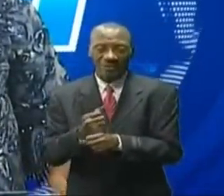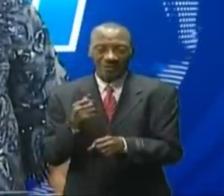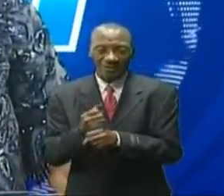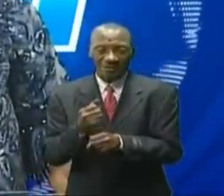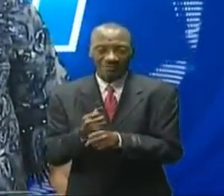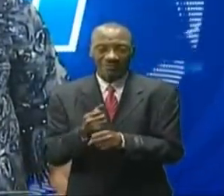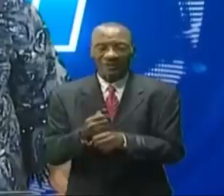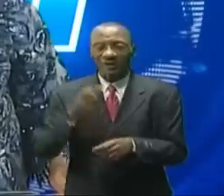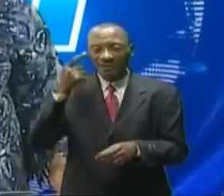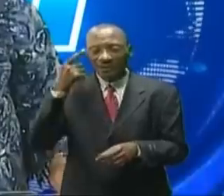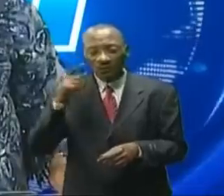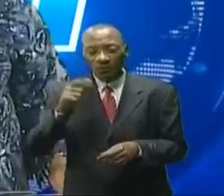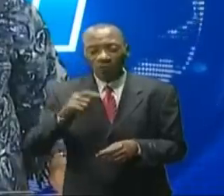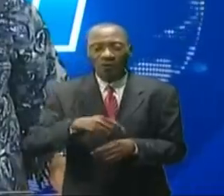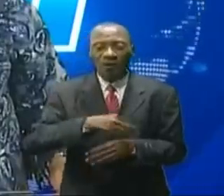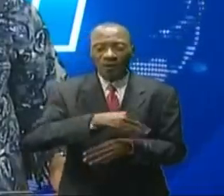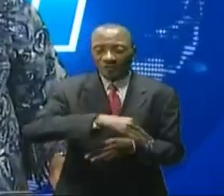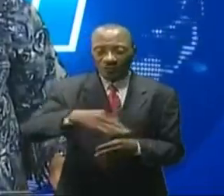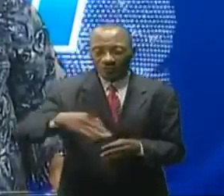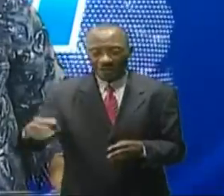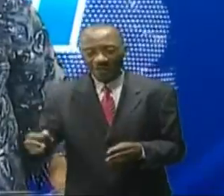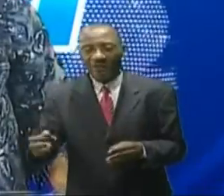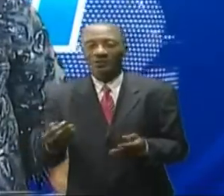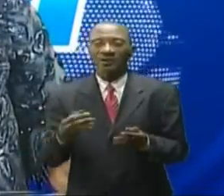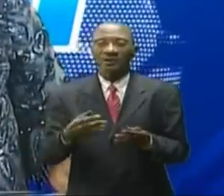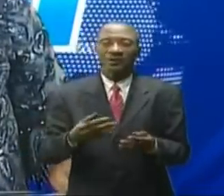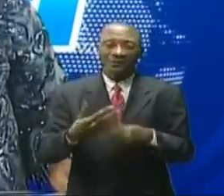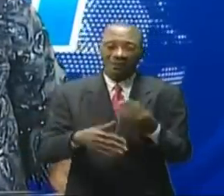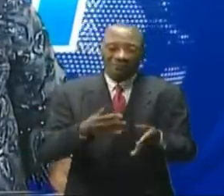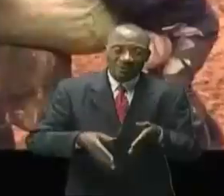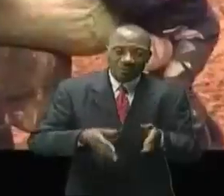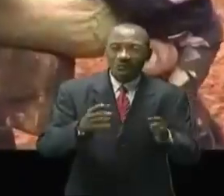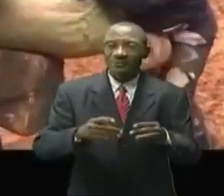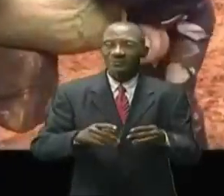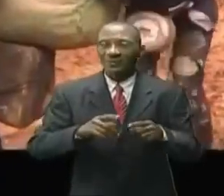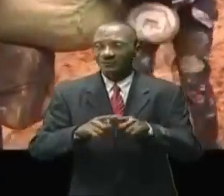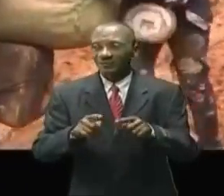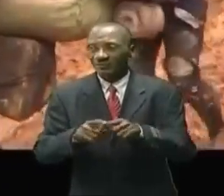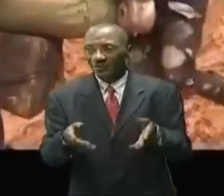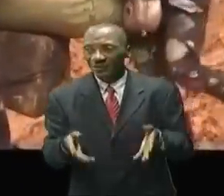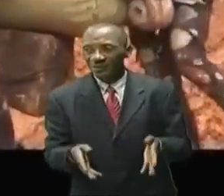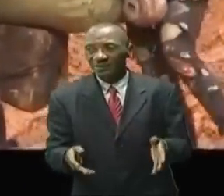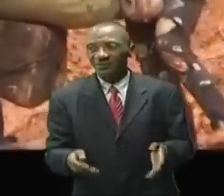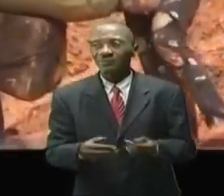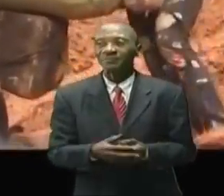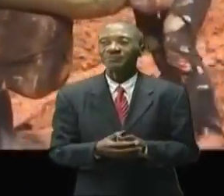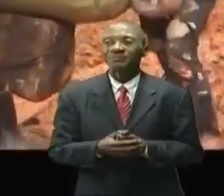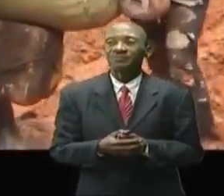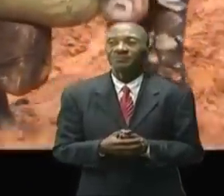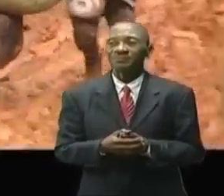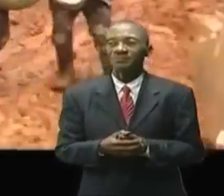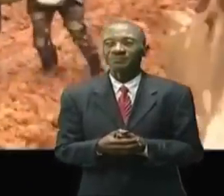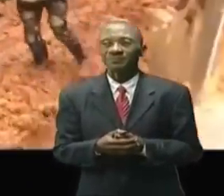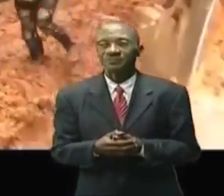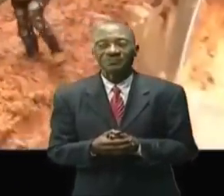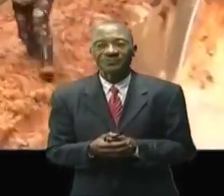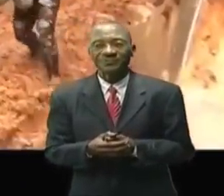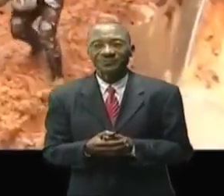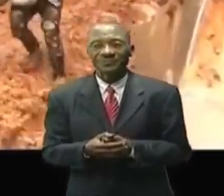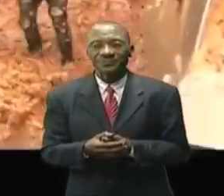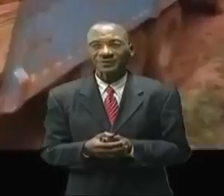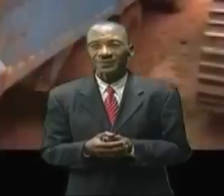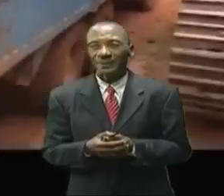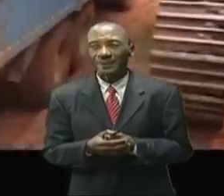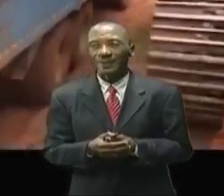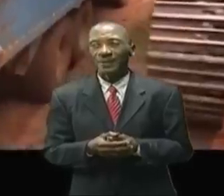une entreprise de construction. Reportage, Christine Linzo. La route provinciale 231 Batamba